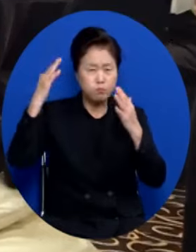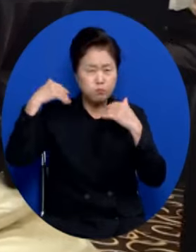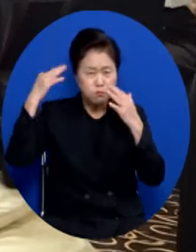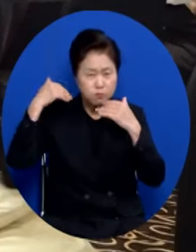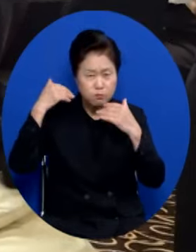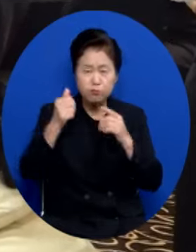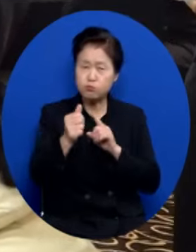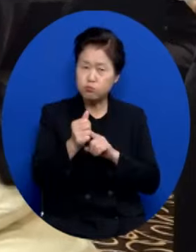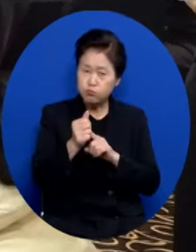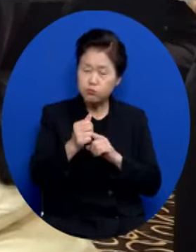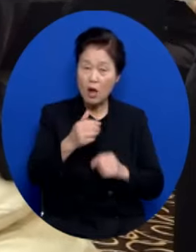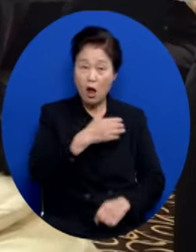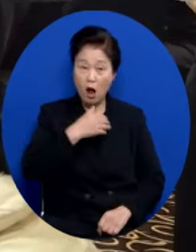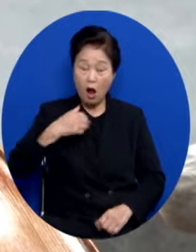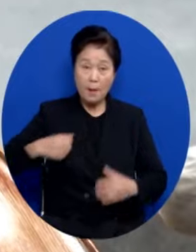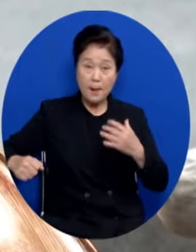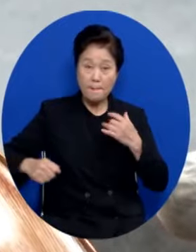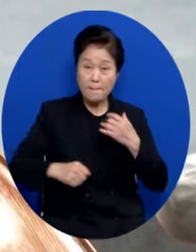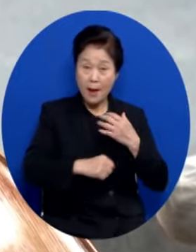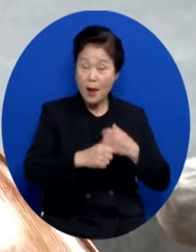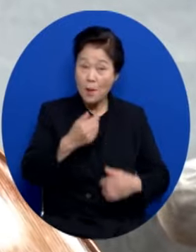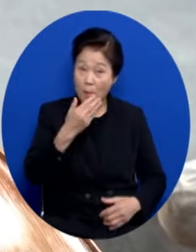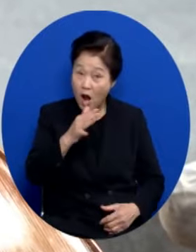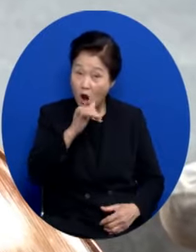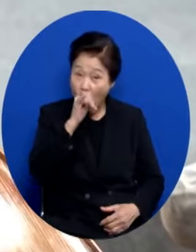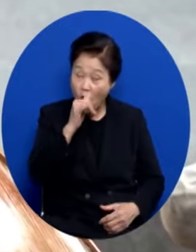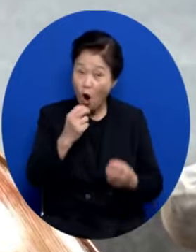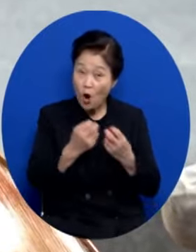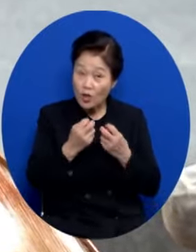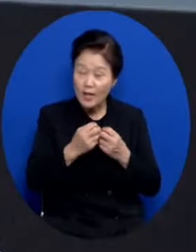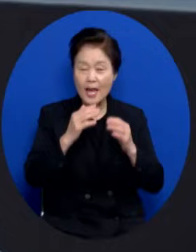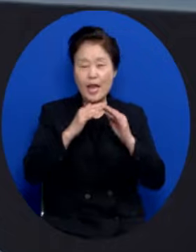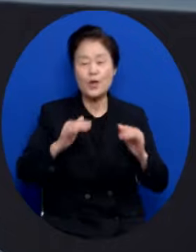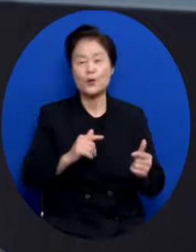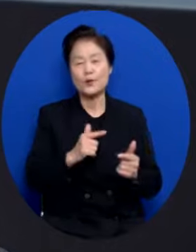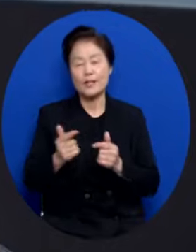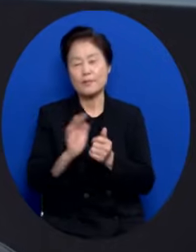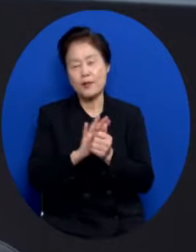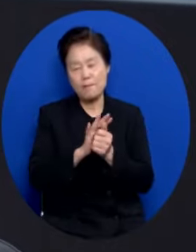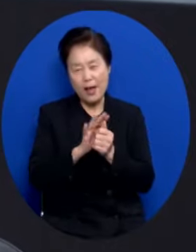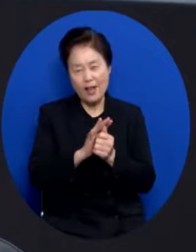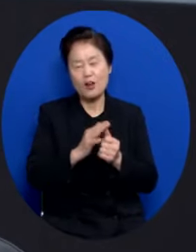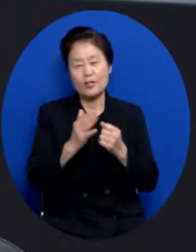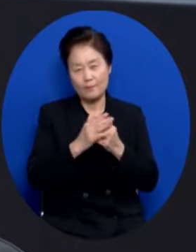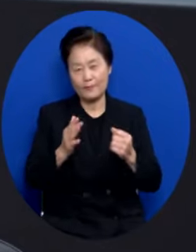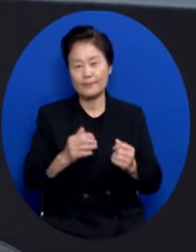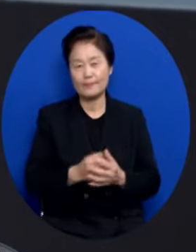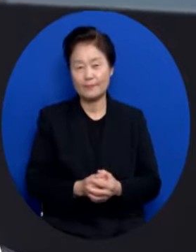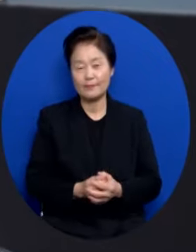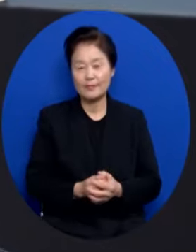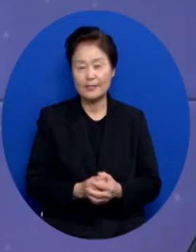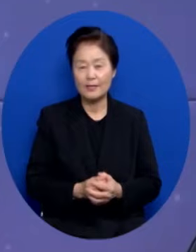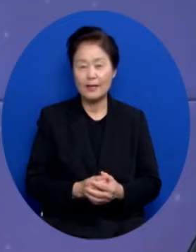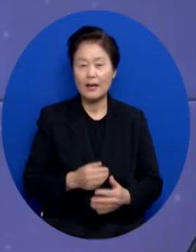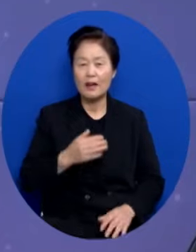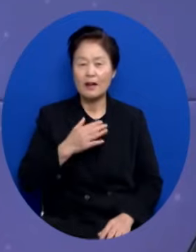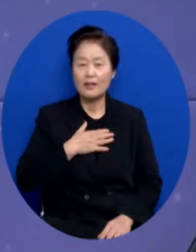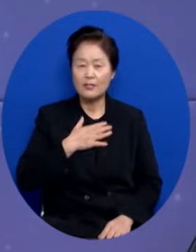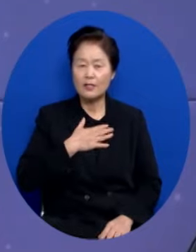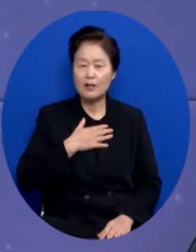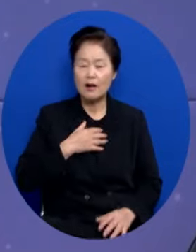그가 자신 있게 첼로를 연주할 수 있는 이유는 이웃 주민들의 배려와 응원 덕분입니다. 저는